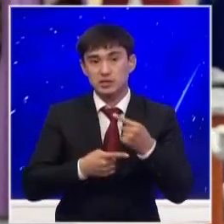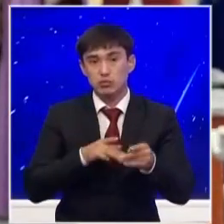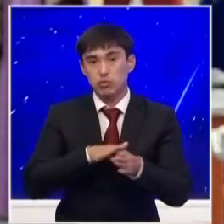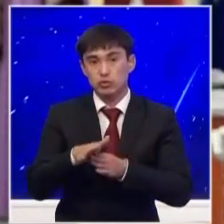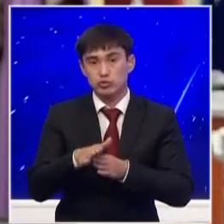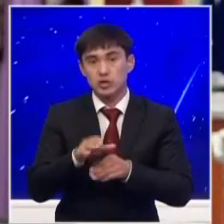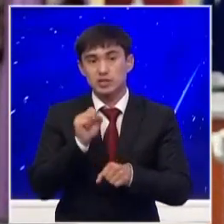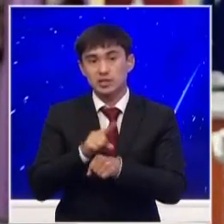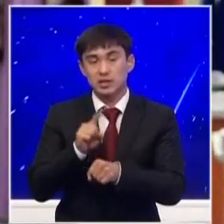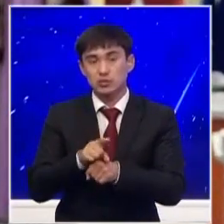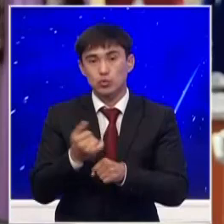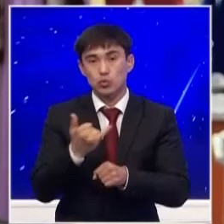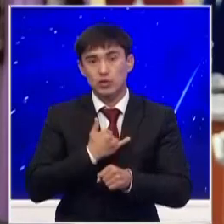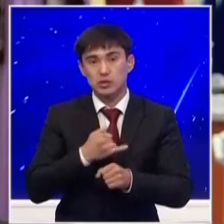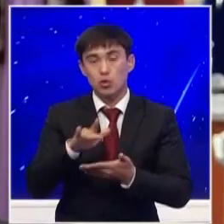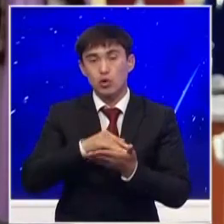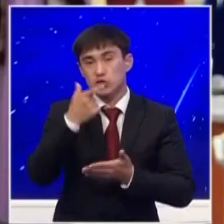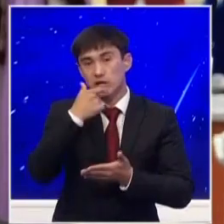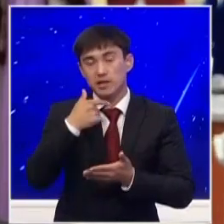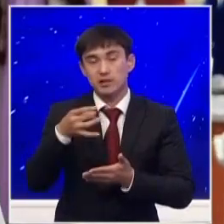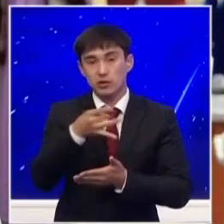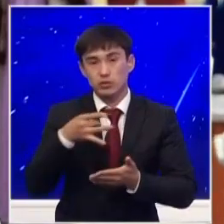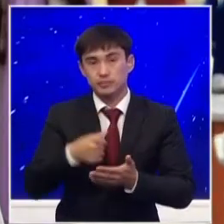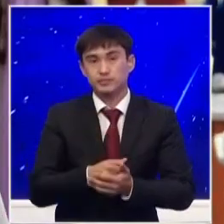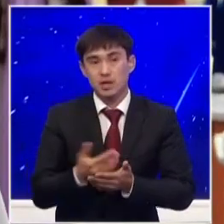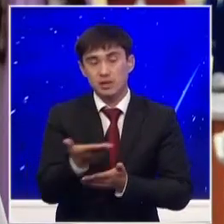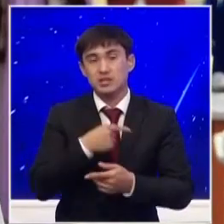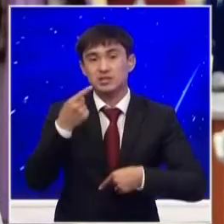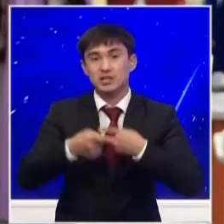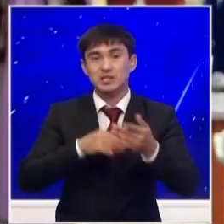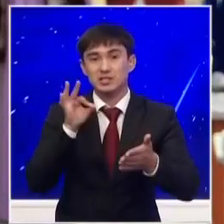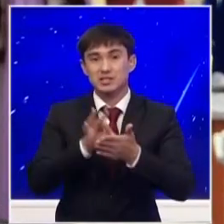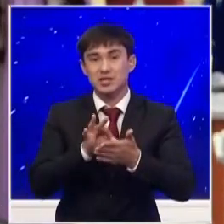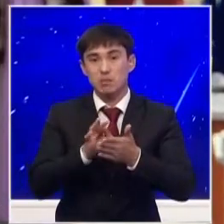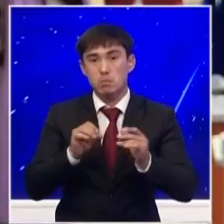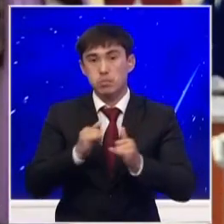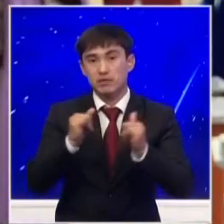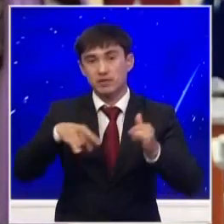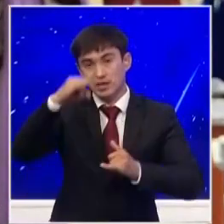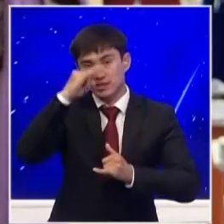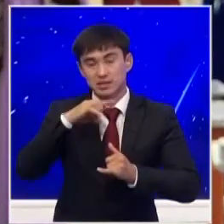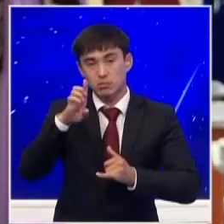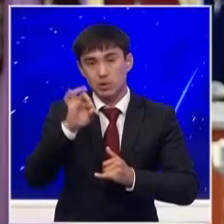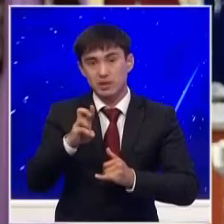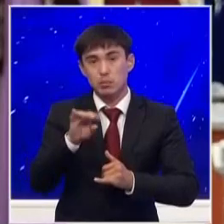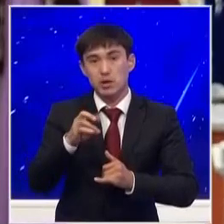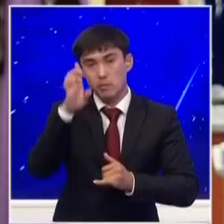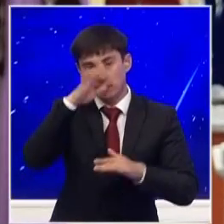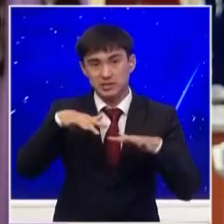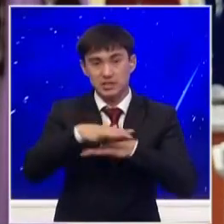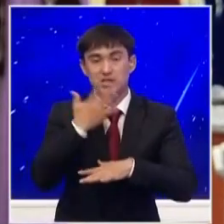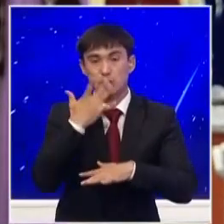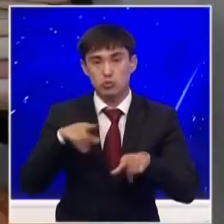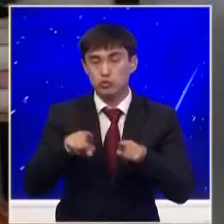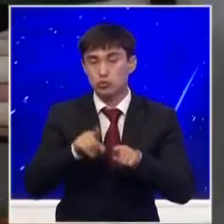полностью. Заказ у нас в основном из города Жаркент и Панфиловского района. Наша дальнейшая цель – продвигать казахстанский бренд DME по всей стране и за